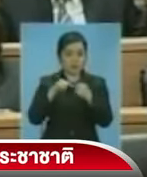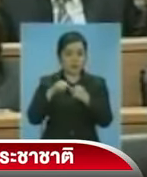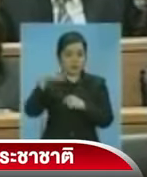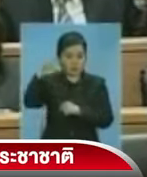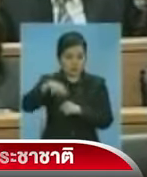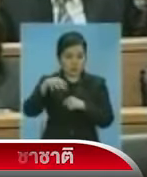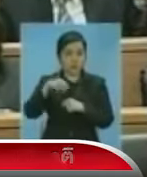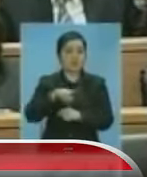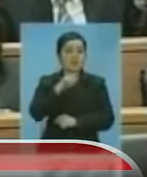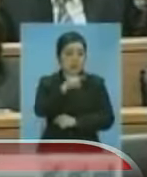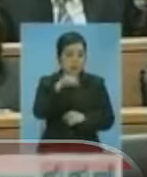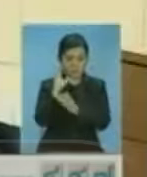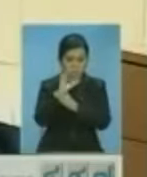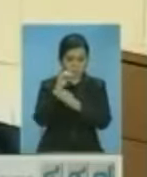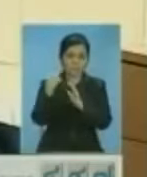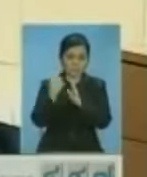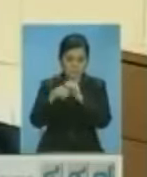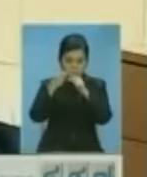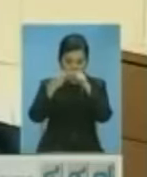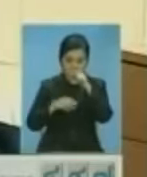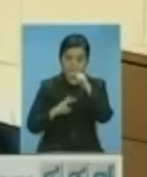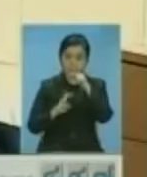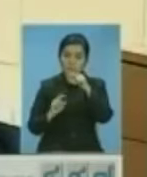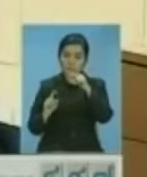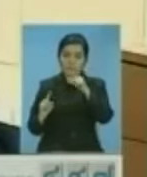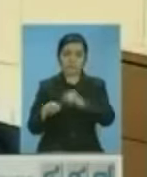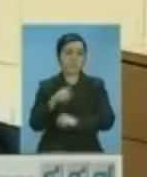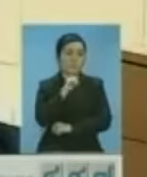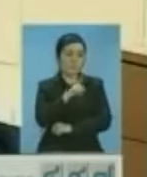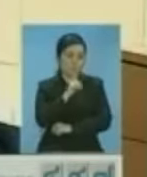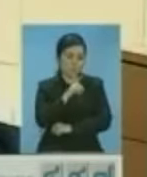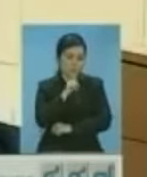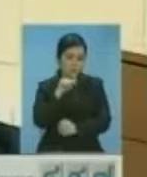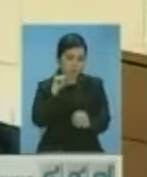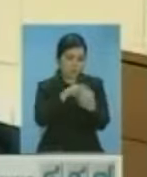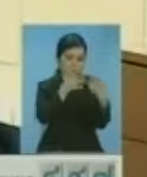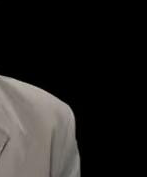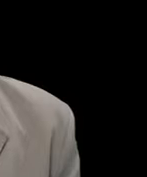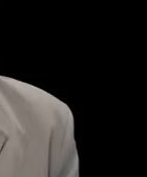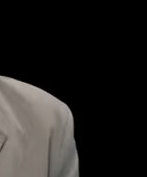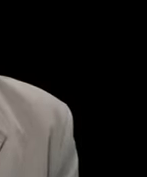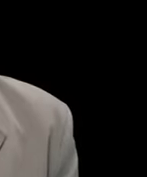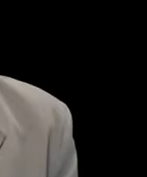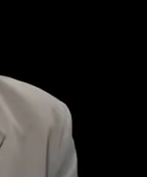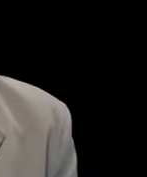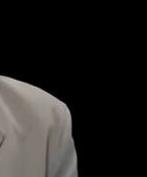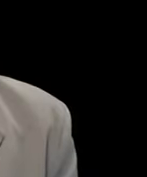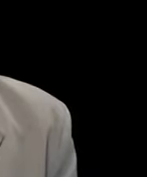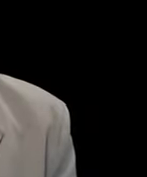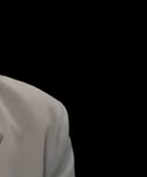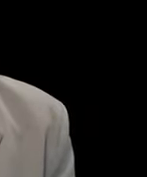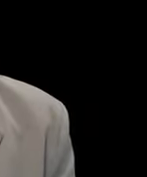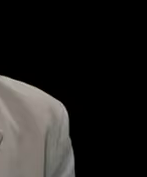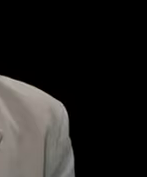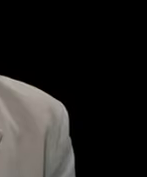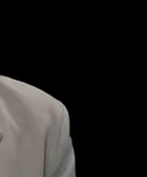ใดๆเกี่ยวกับเรื่องคอร์รัปชันหรือการละเมิดสิทธิมนุษยชนถามว่าเรื่องนี้เกี่ยวข้องกับ